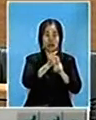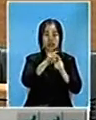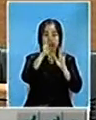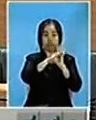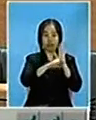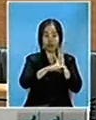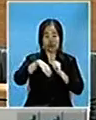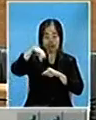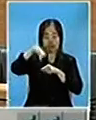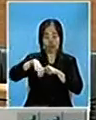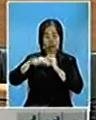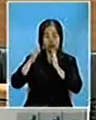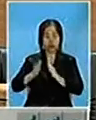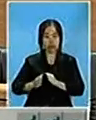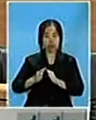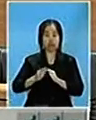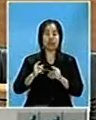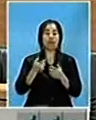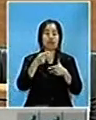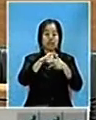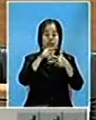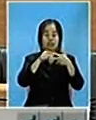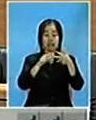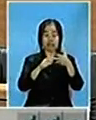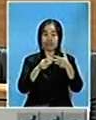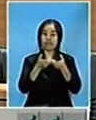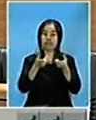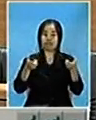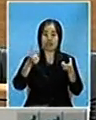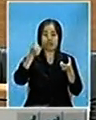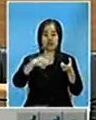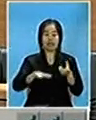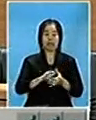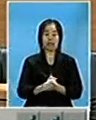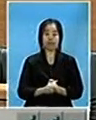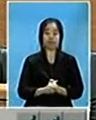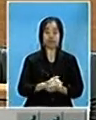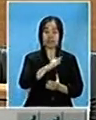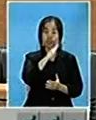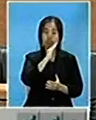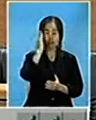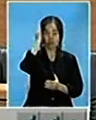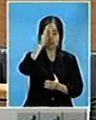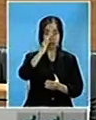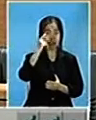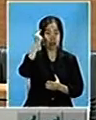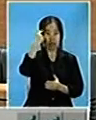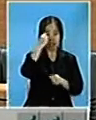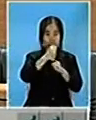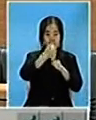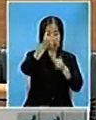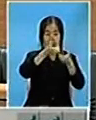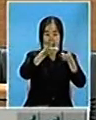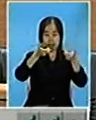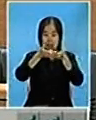กรเรายังแยก3เรื่องนี้ออกจากกันไม่ได้ครับท่านประธานครับเมื่อเราแยก3เรื่องนี้ออกจากกันไม่ได้เ